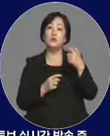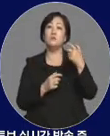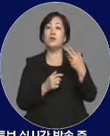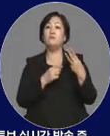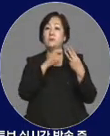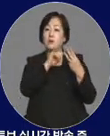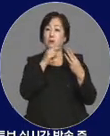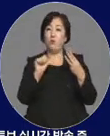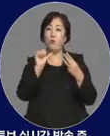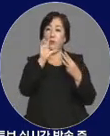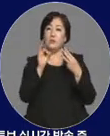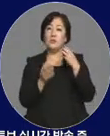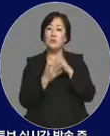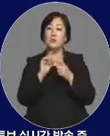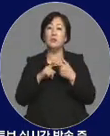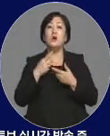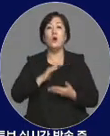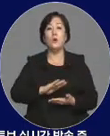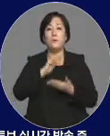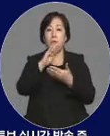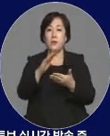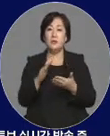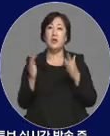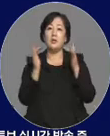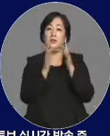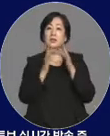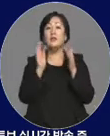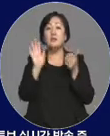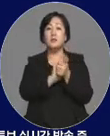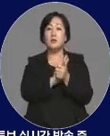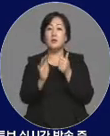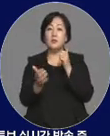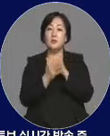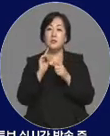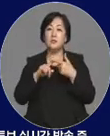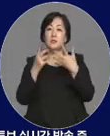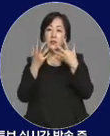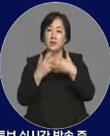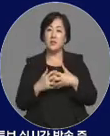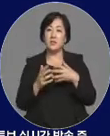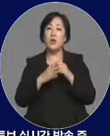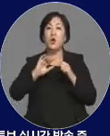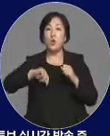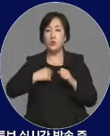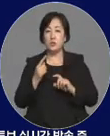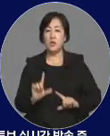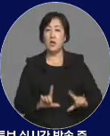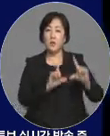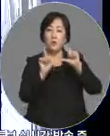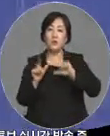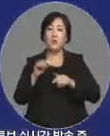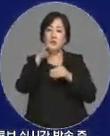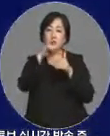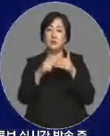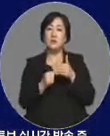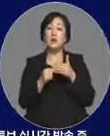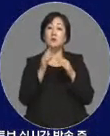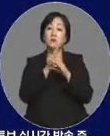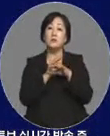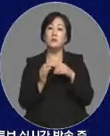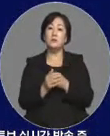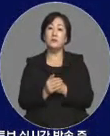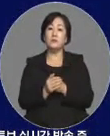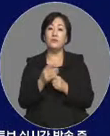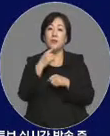높았고 배달 등 비대면 서비스, 디지털 기기 사용, 홀로 보내는 시간 순이었습니다. 지난